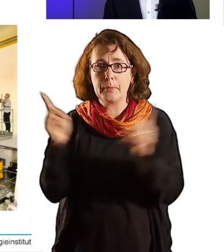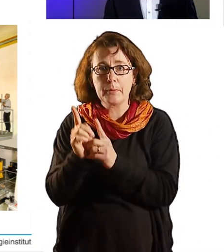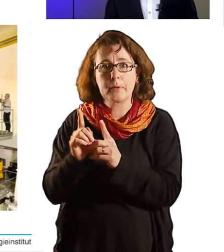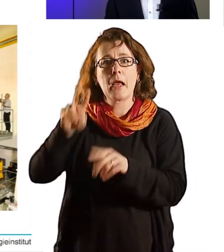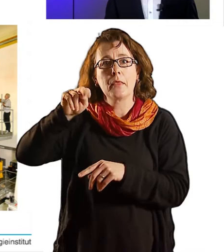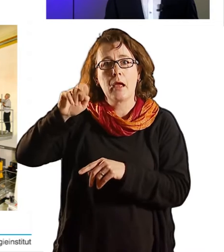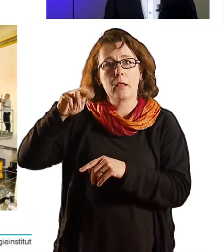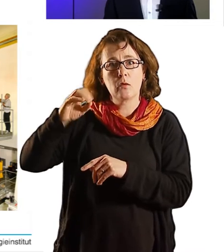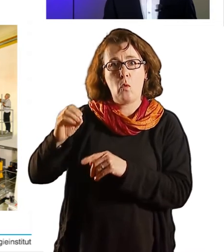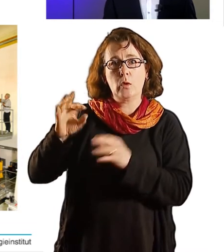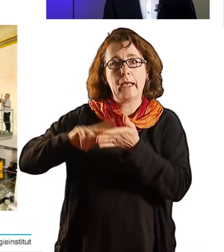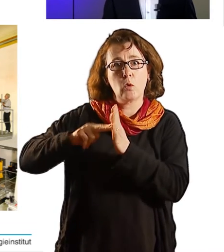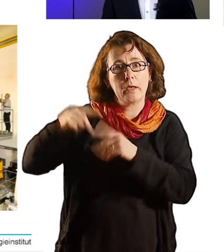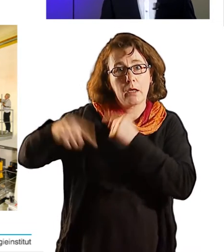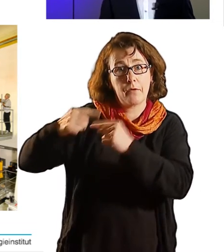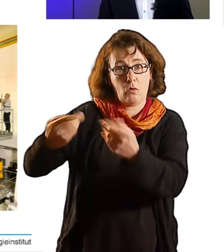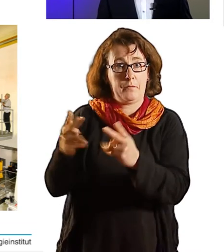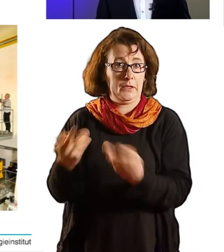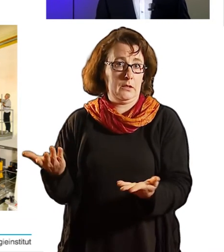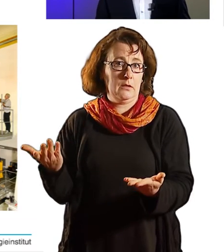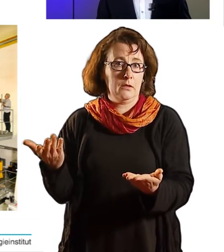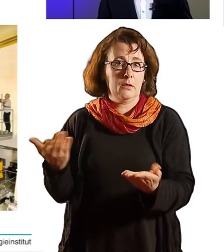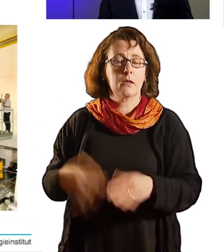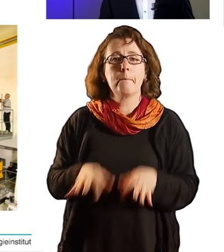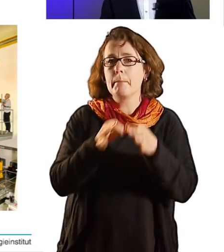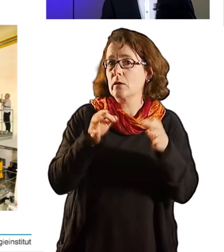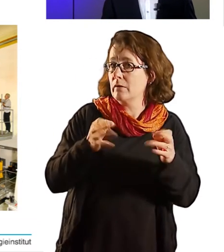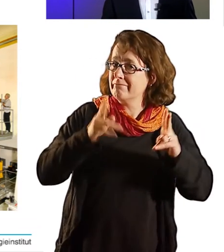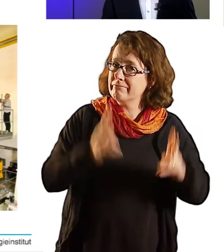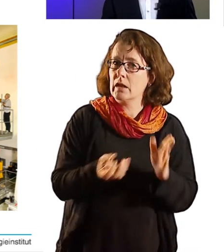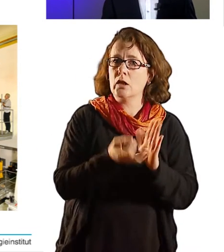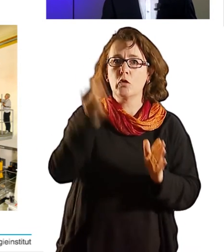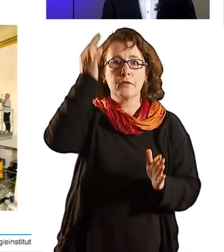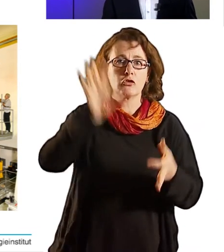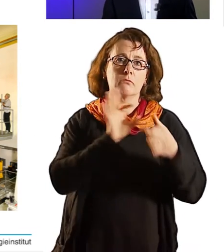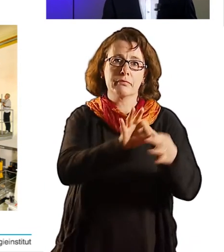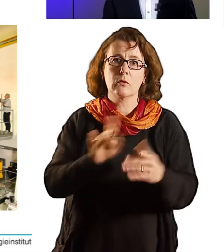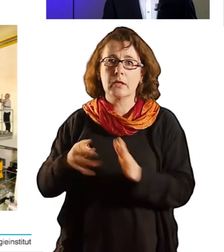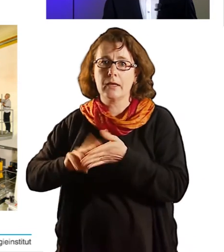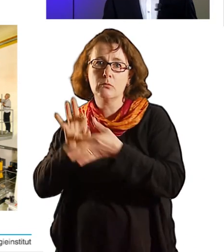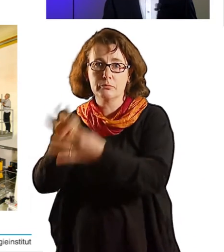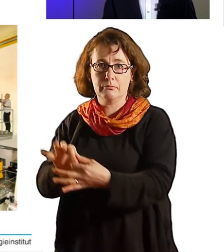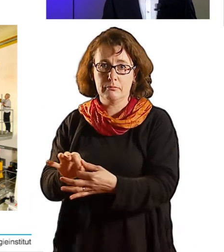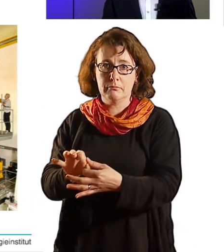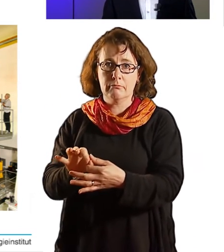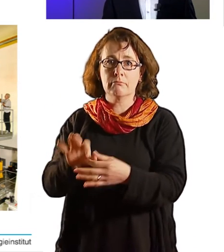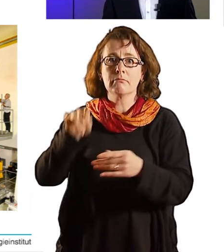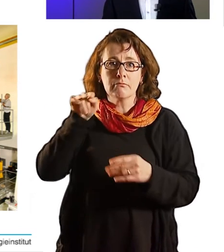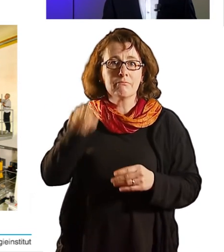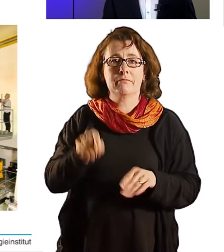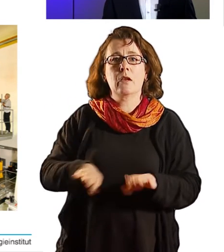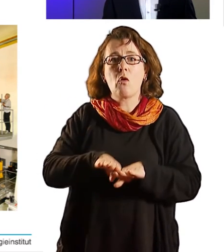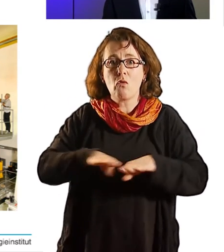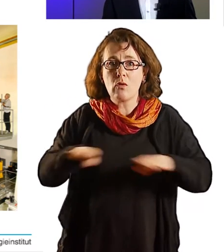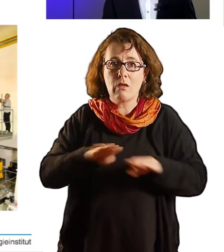mit Entwicklung von Nanotechnologien. Die Metrologie ist eng mit Naturwissenschaften und Technik verbunden. Sie bildet die einheitlich